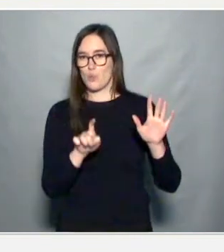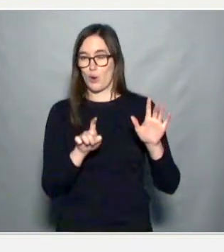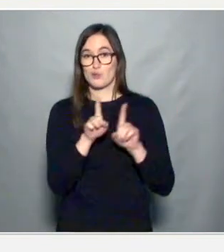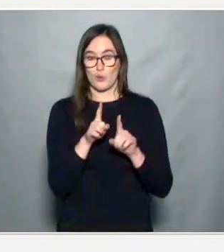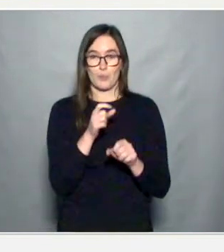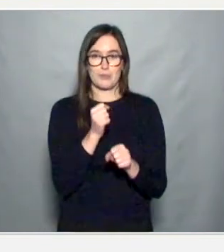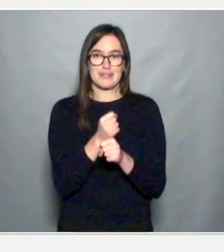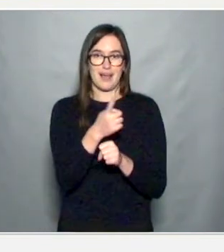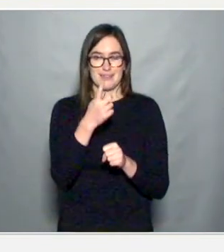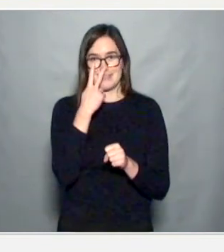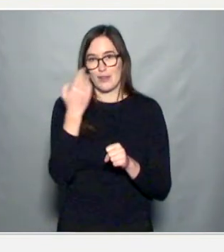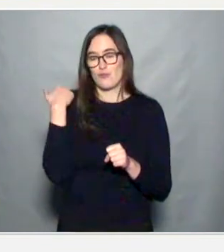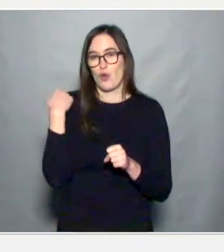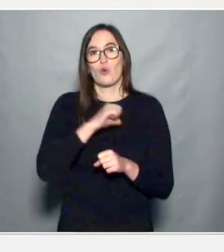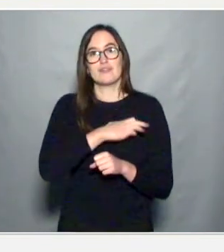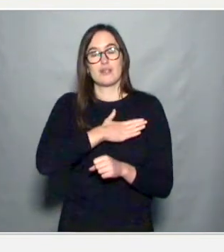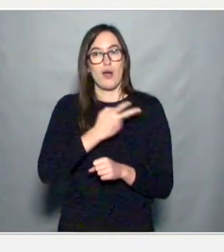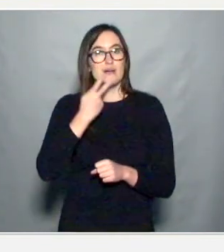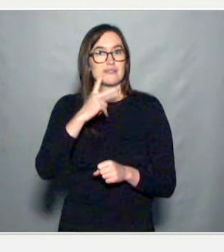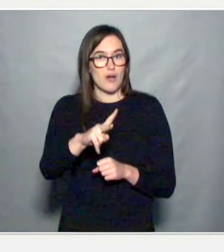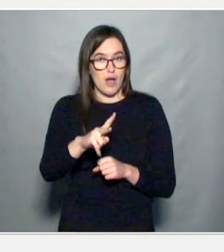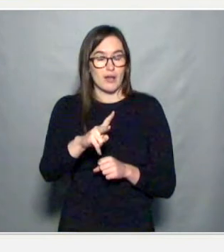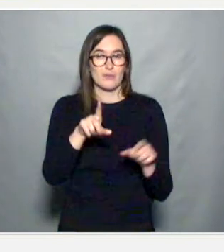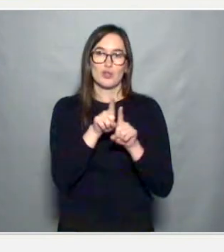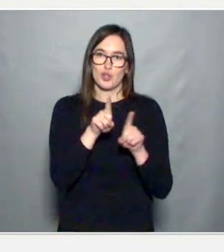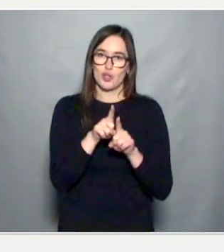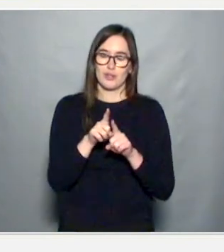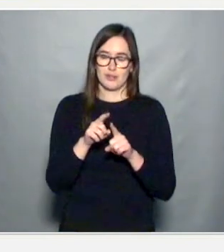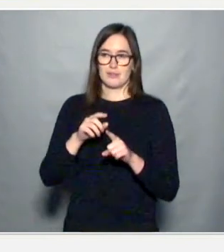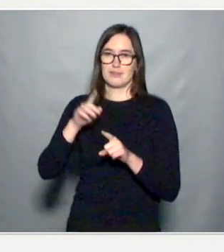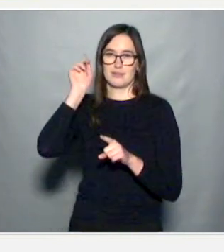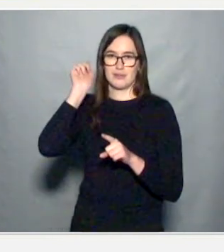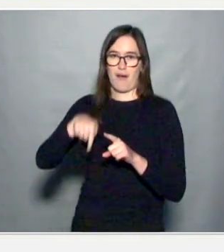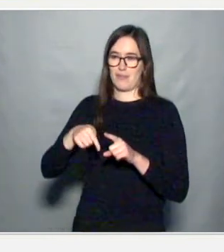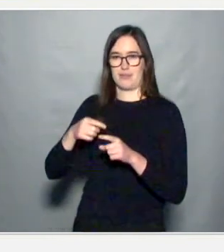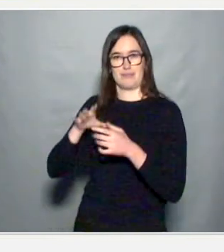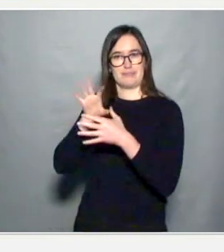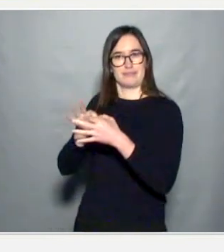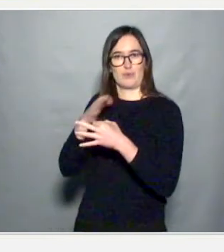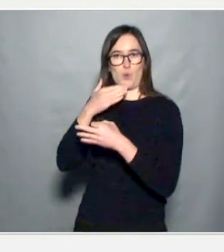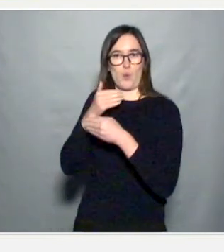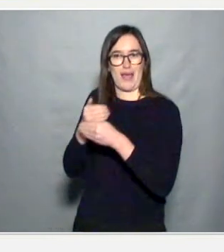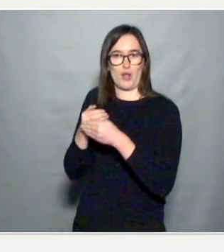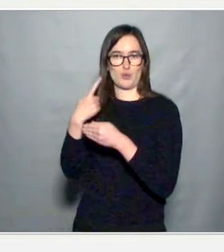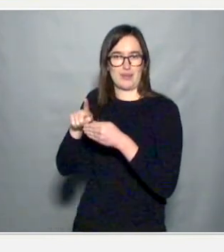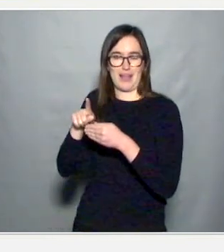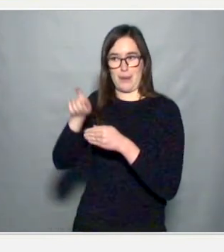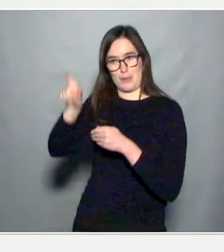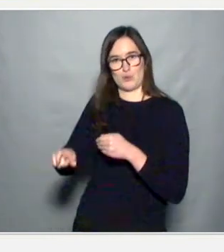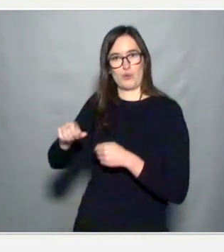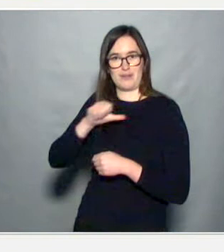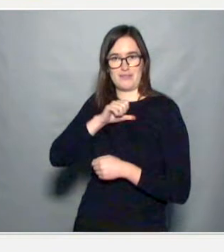de här 5 frågorna, då har man otroligt mycket vunnit i relationen till någon med ADHD. Vad ska jag